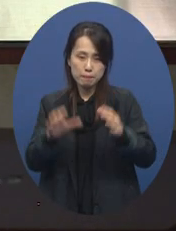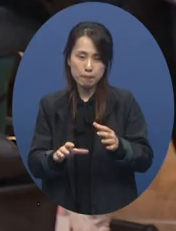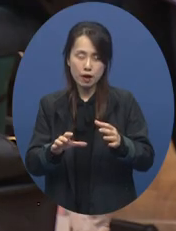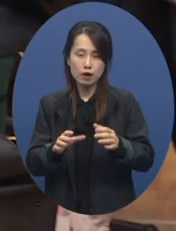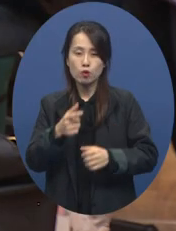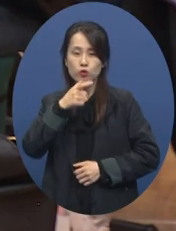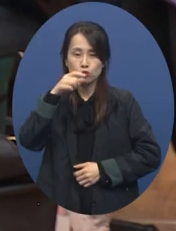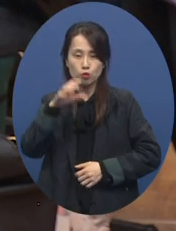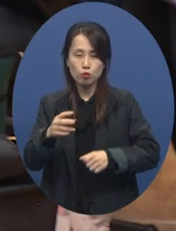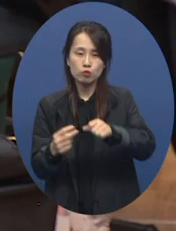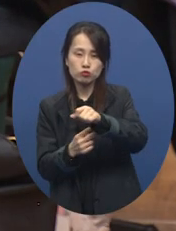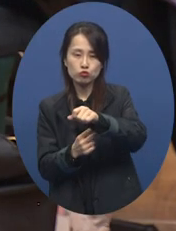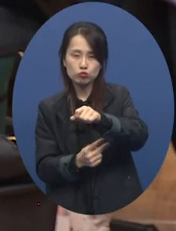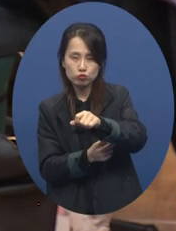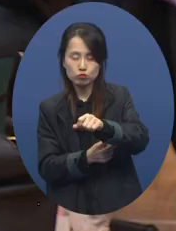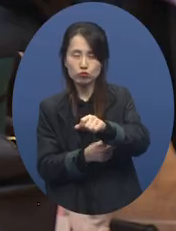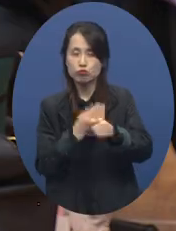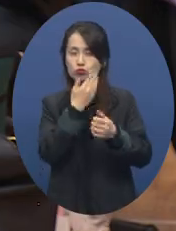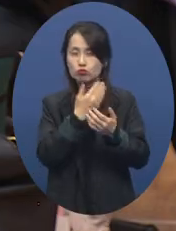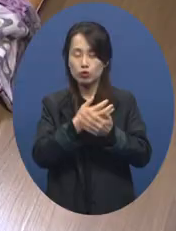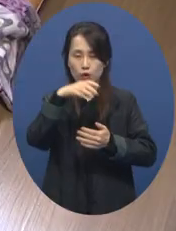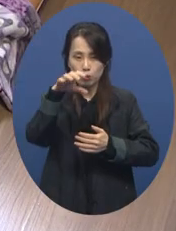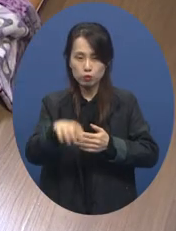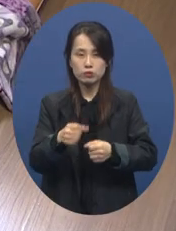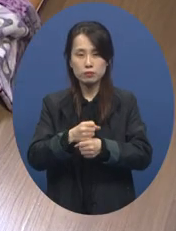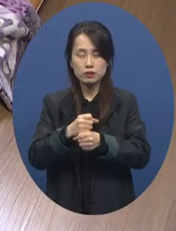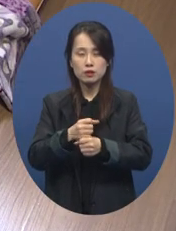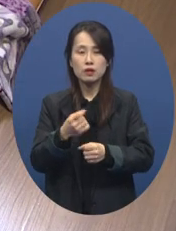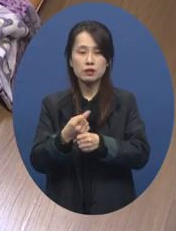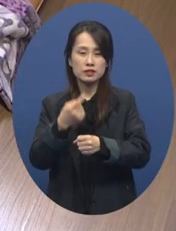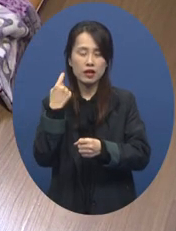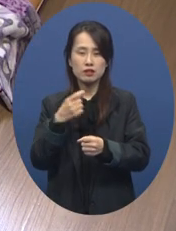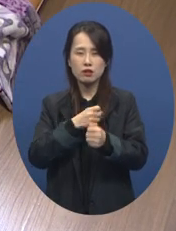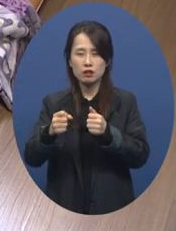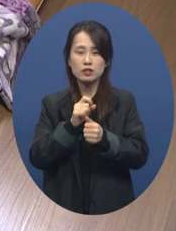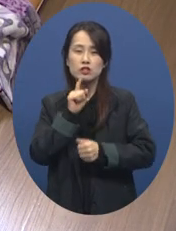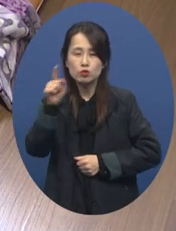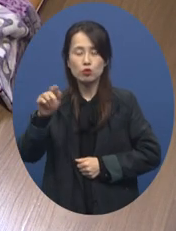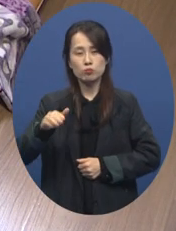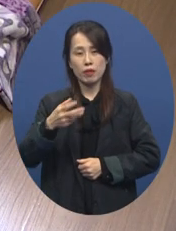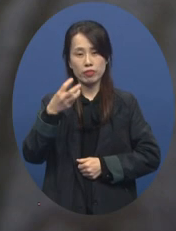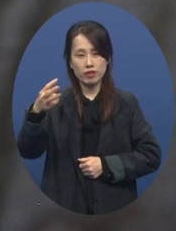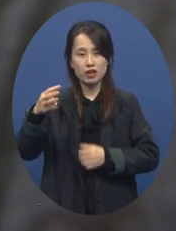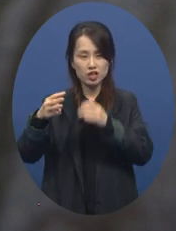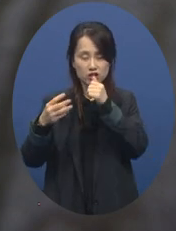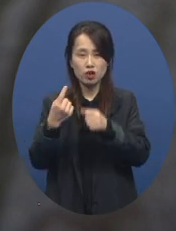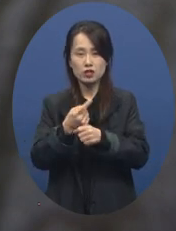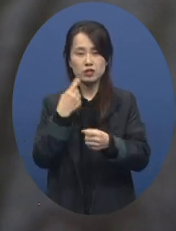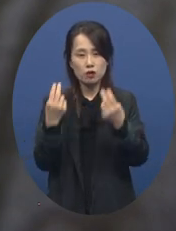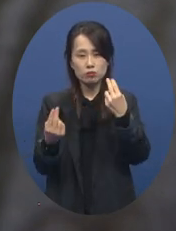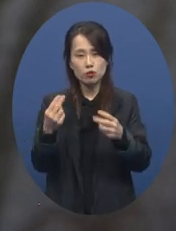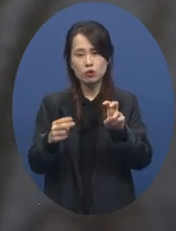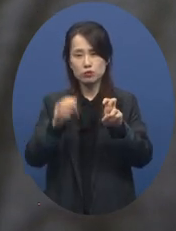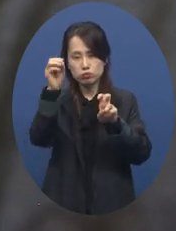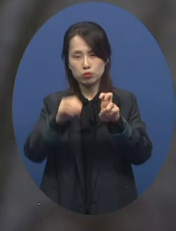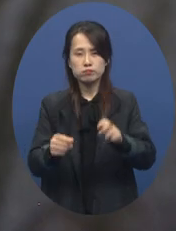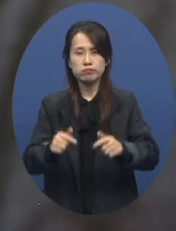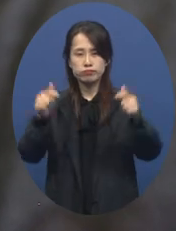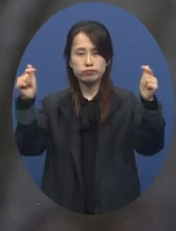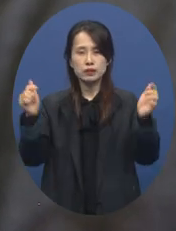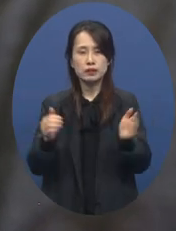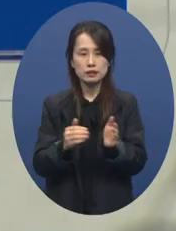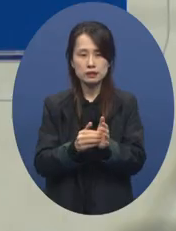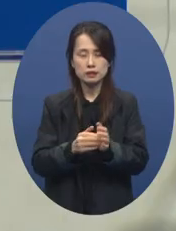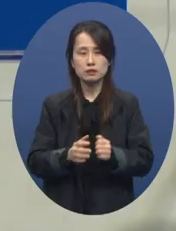거점 역할까지 수행할 것으로 보입니다. 작년 경기 지역 학대 어르신 신고는 903건으로 전년 대비 20%가량